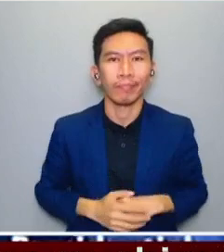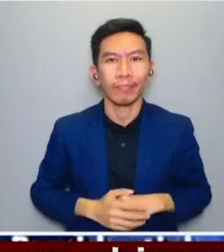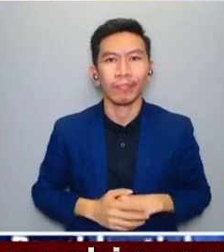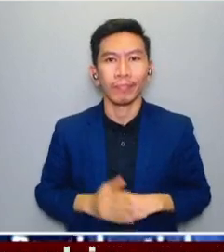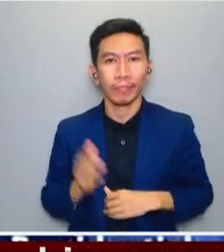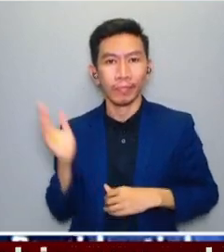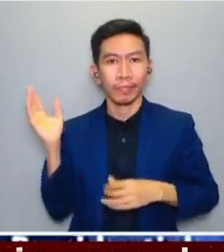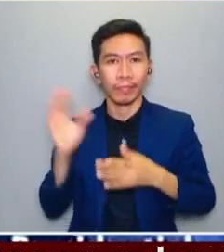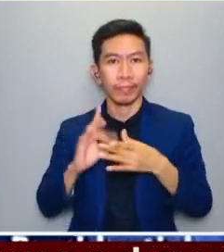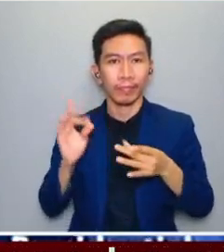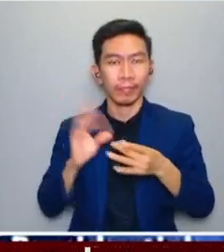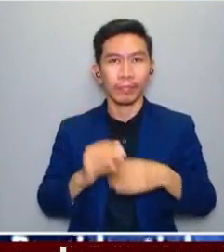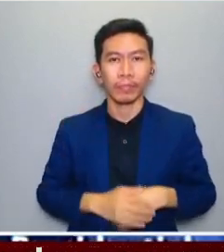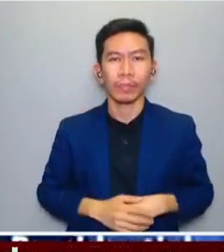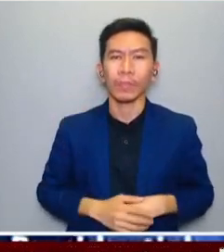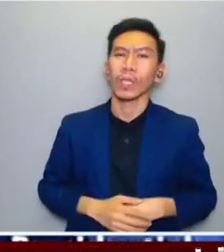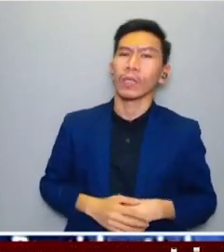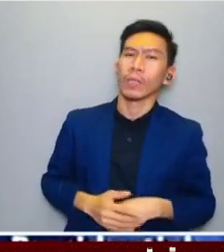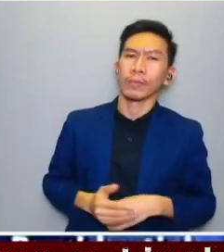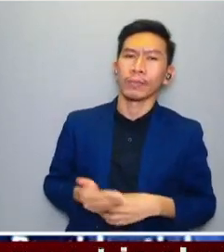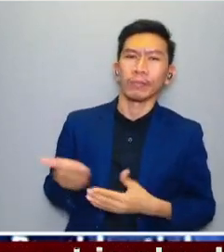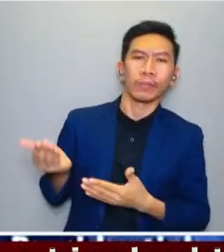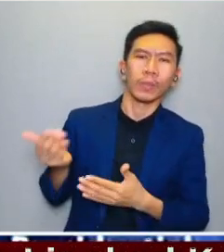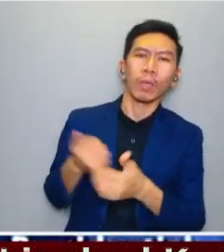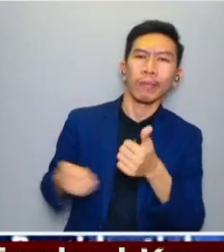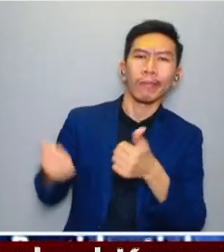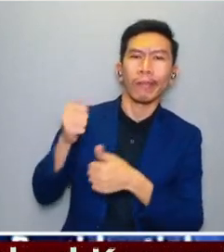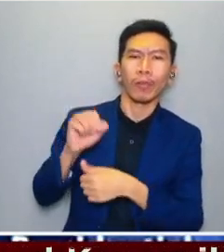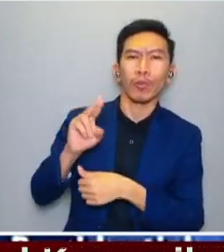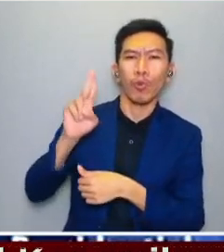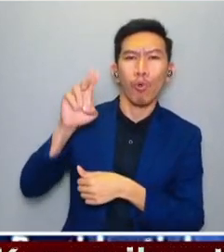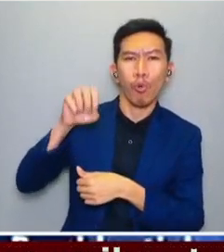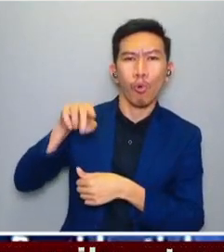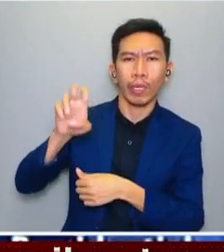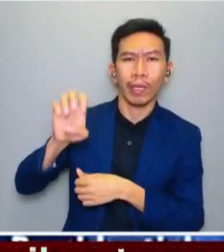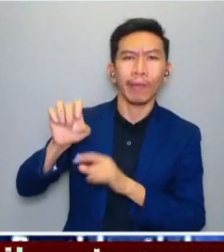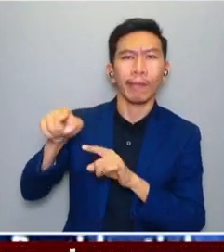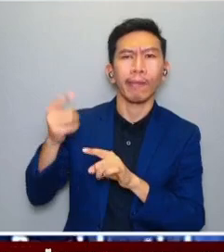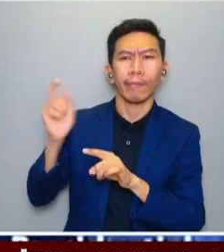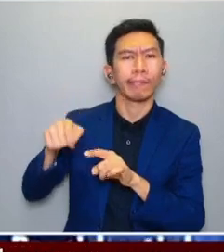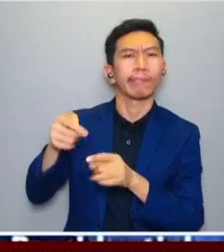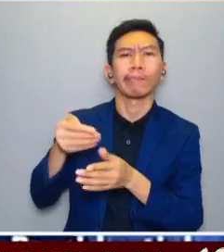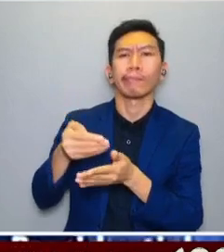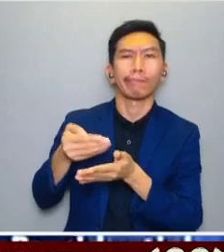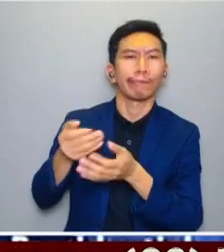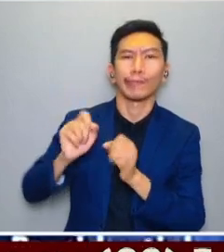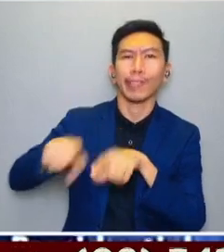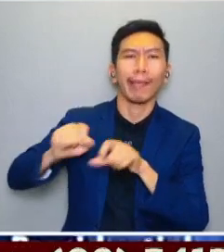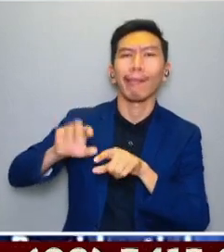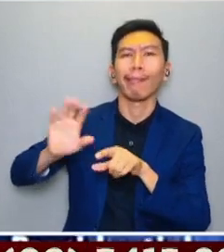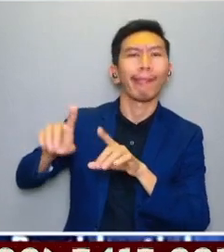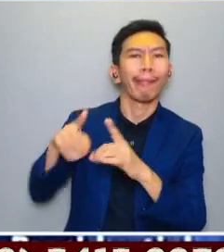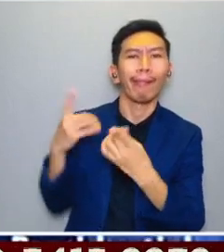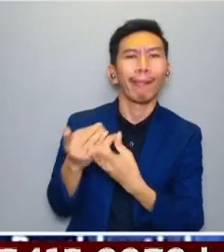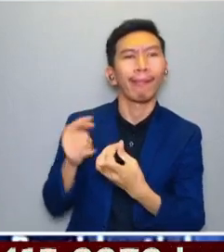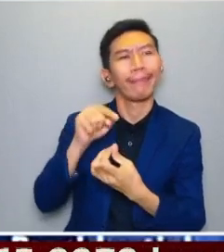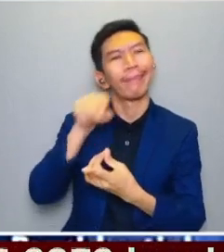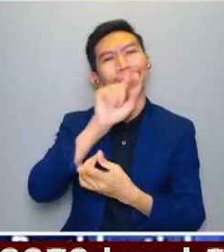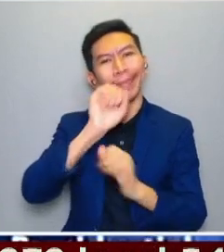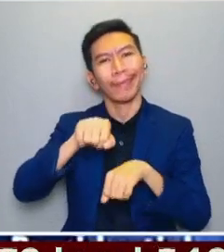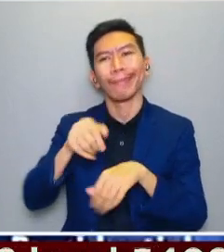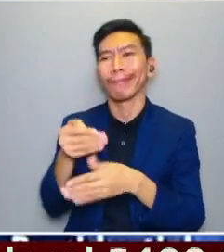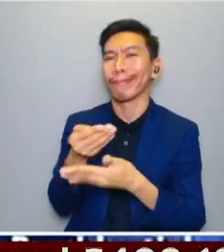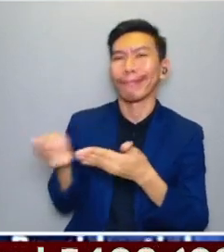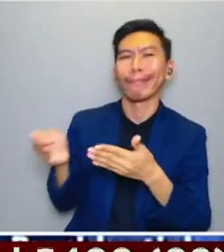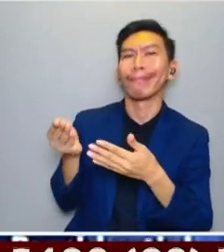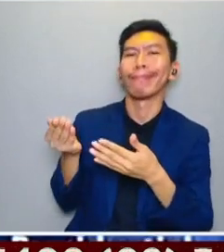Secretary Luque, ipagbili mo yung departamento mo, maraming bili niyan. You can sell the department of